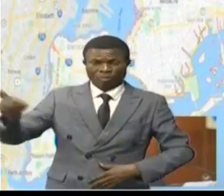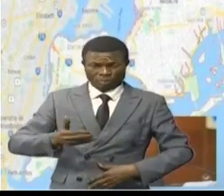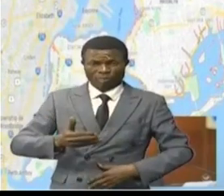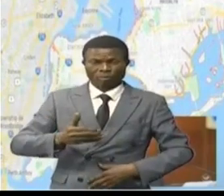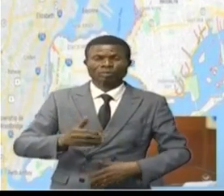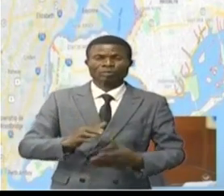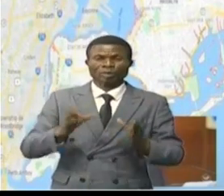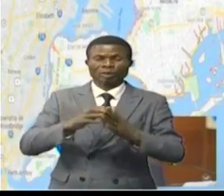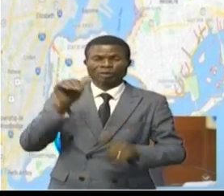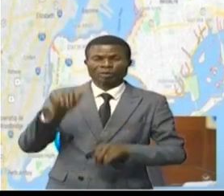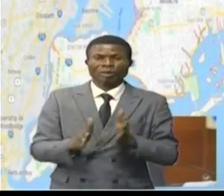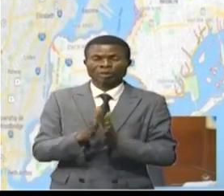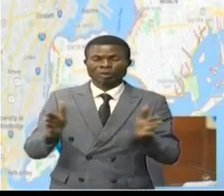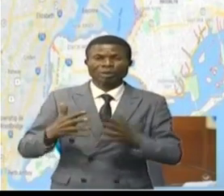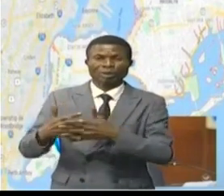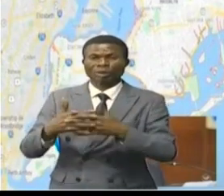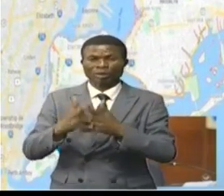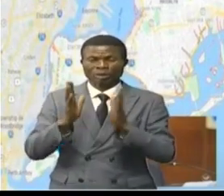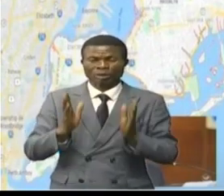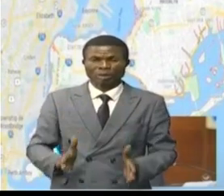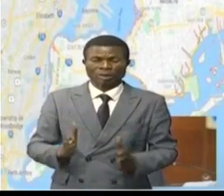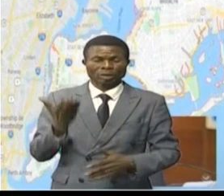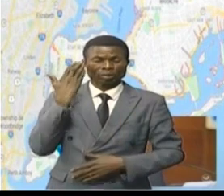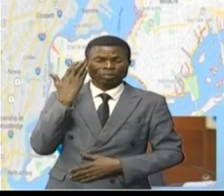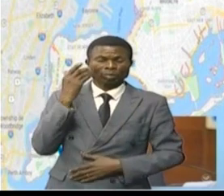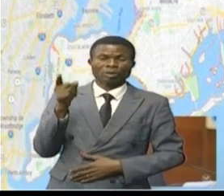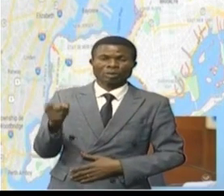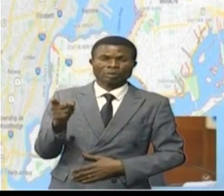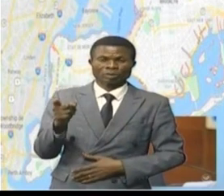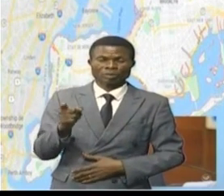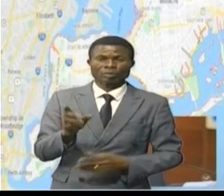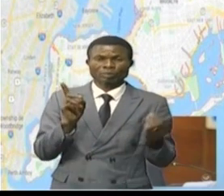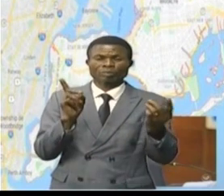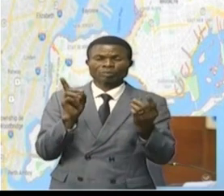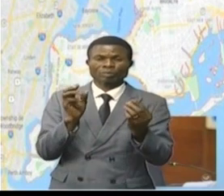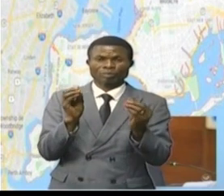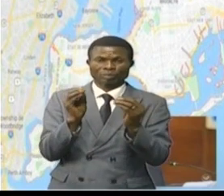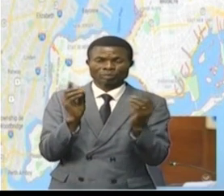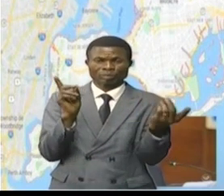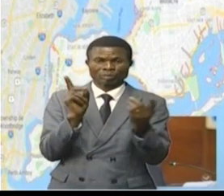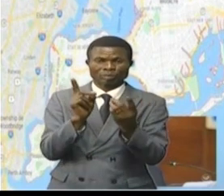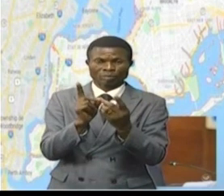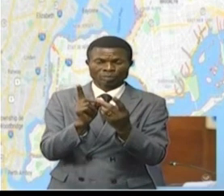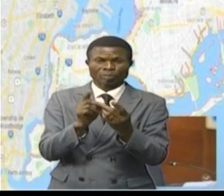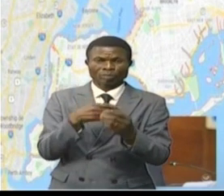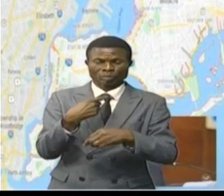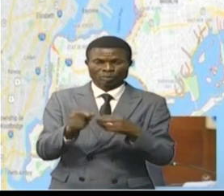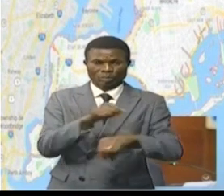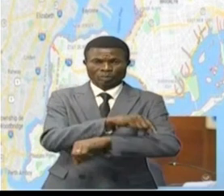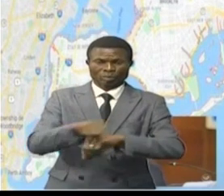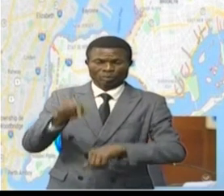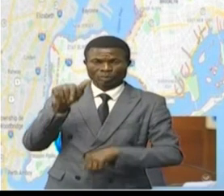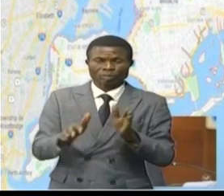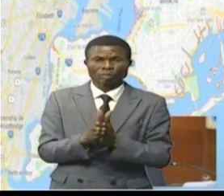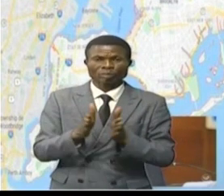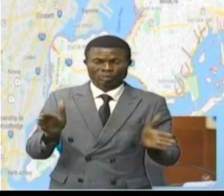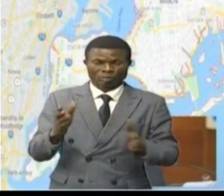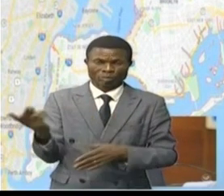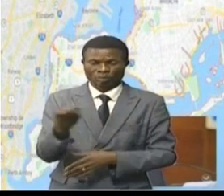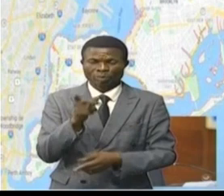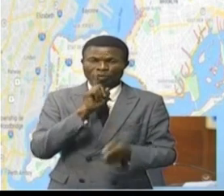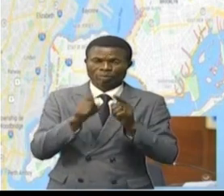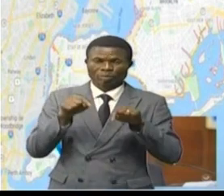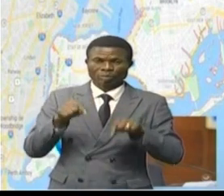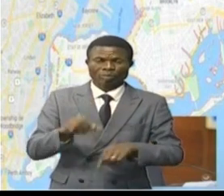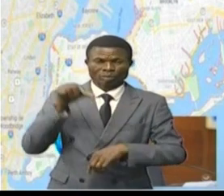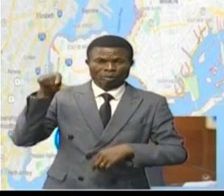par le secrétaire général de l'ONU, M. Antonio Guterres. La rencontre s'est déroulée dans le bureau du secrétaire général, ici au